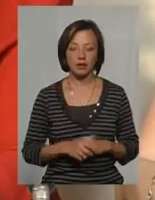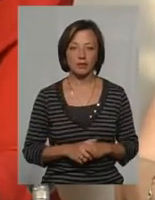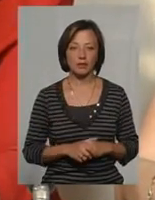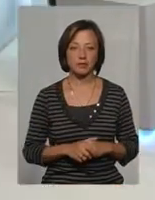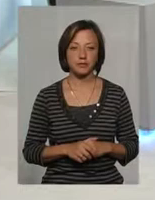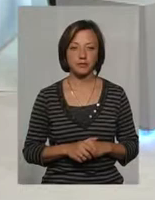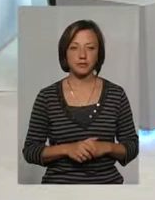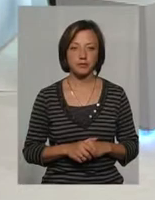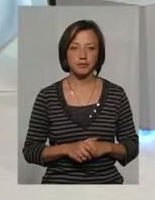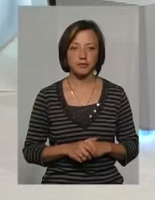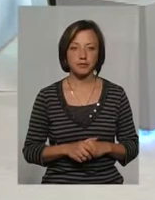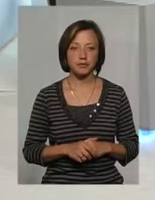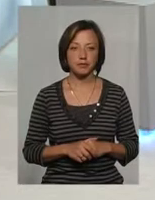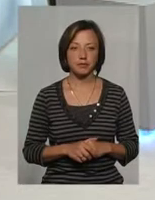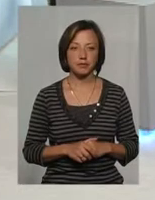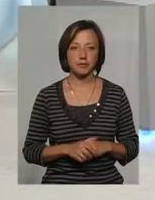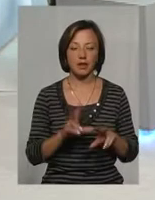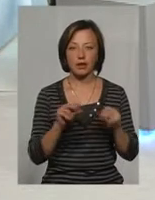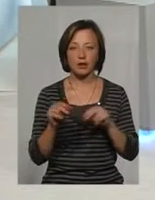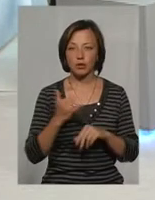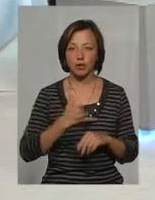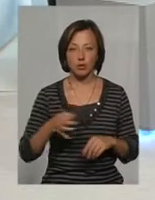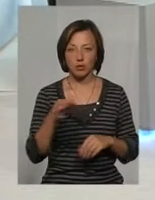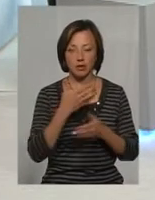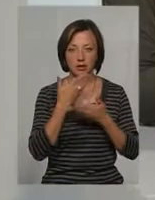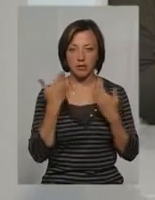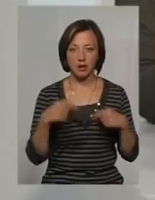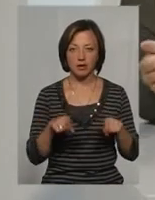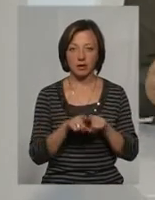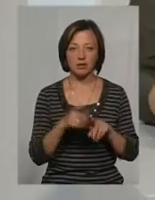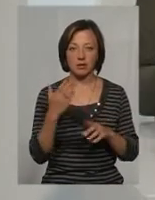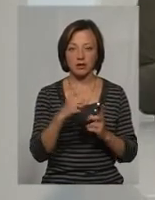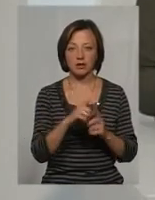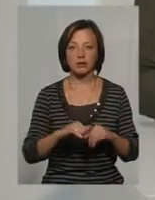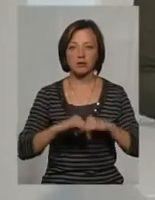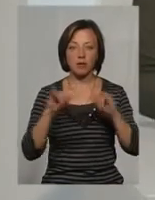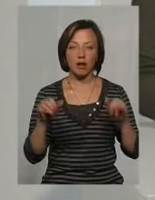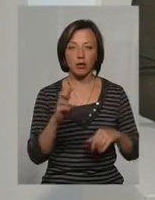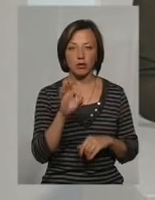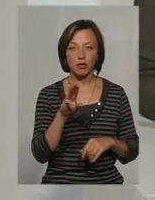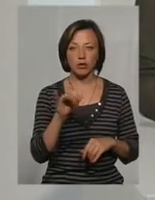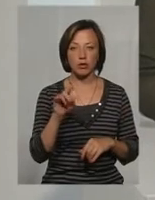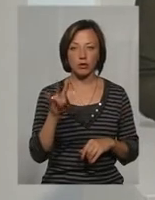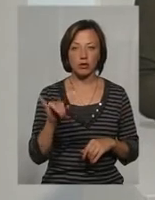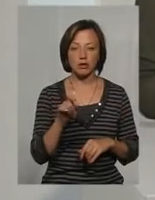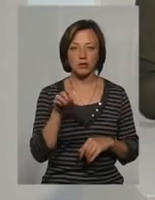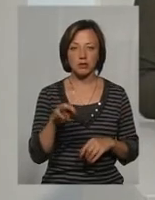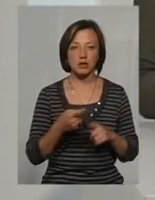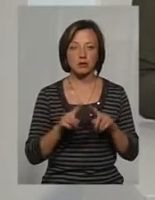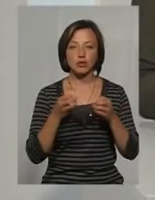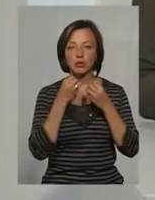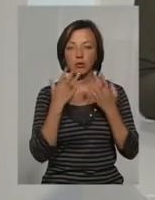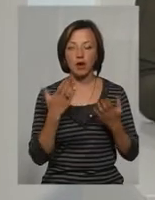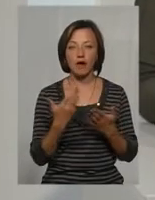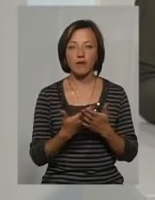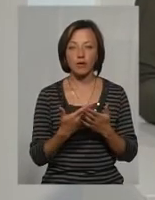захворювання. На щастя, в нашій області немає, так, з ваших слів, спалаху ботулізму. Це дуже добре, але,